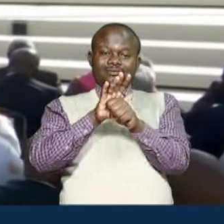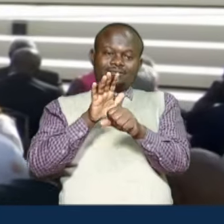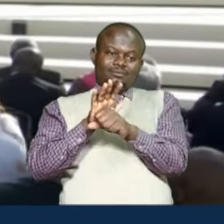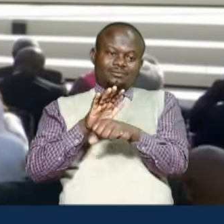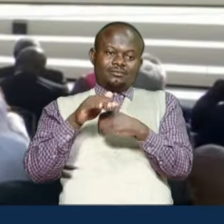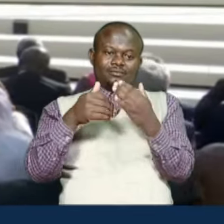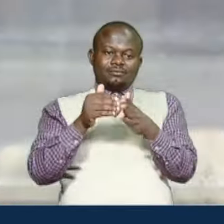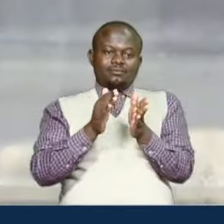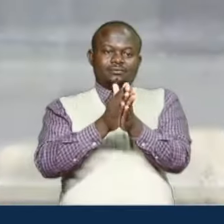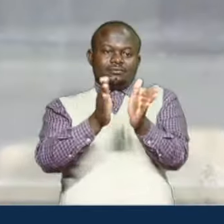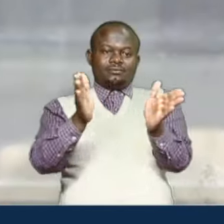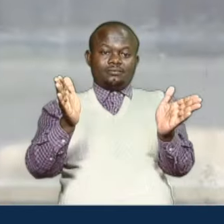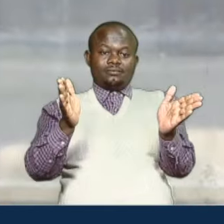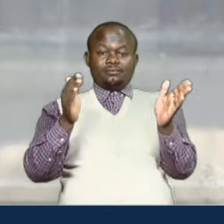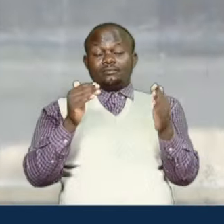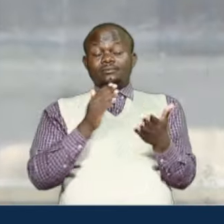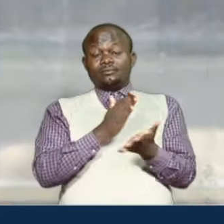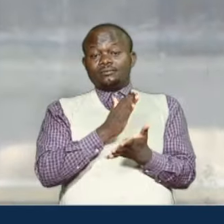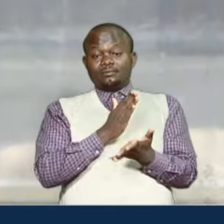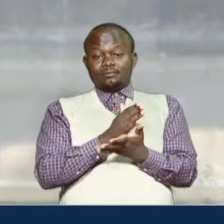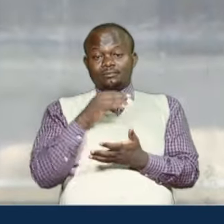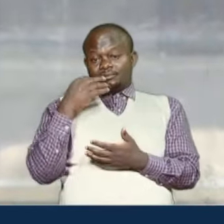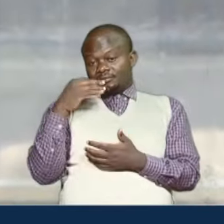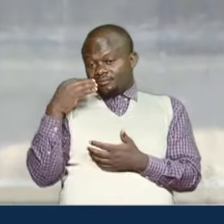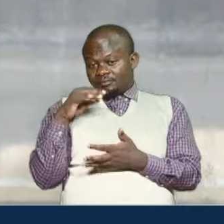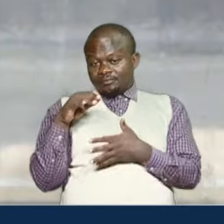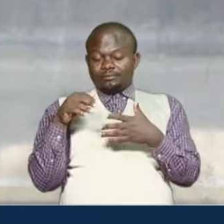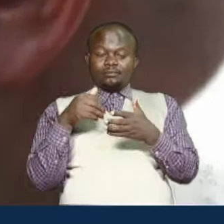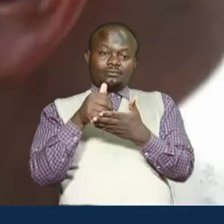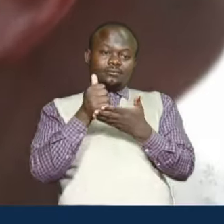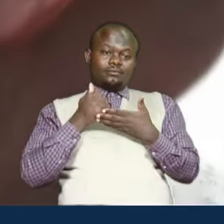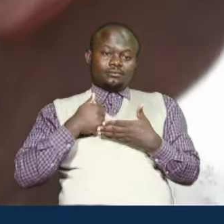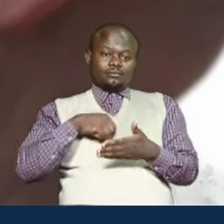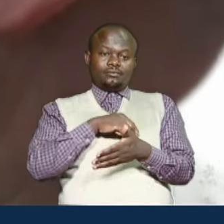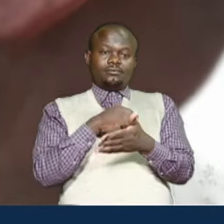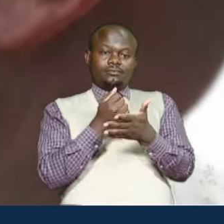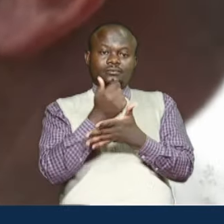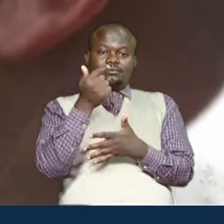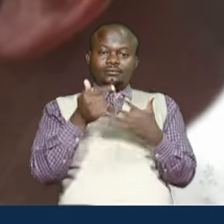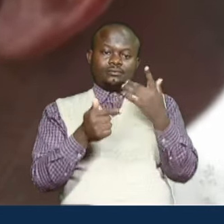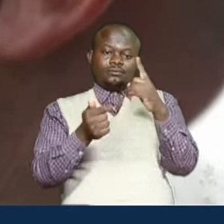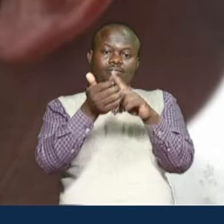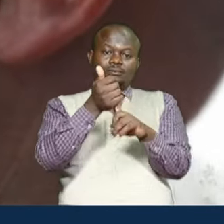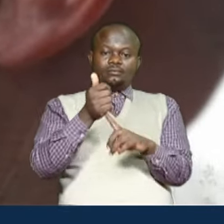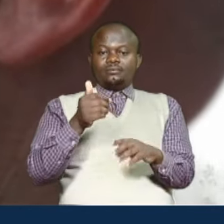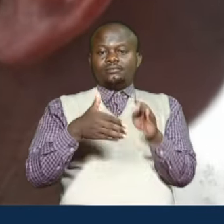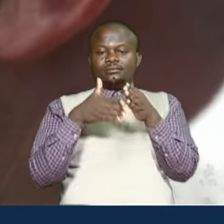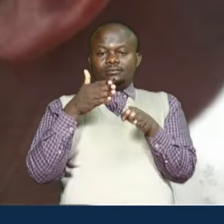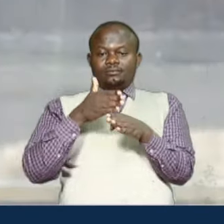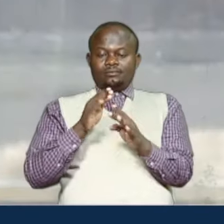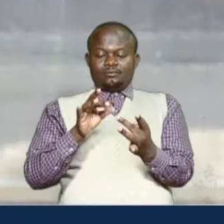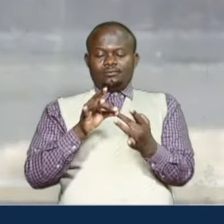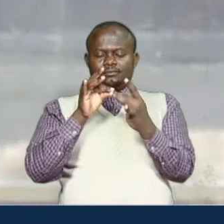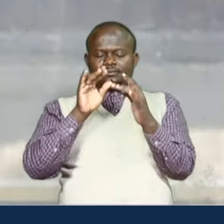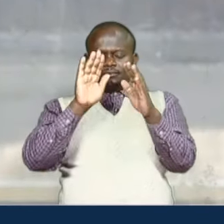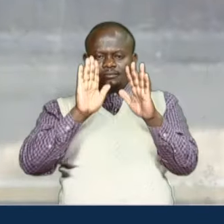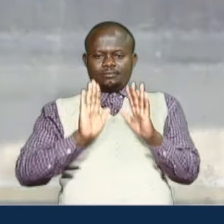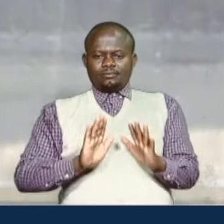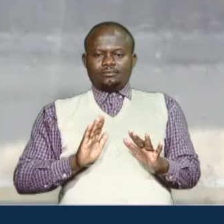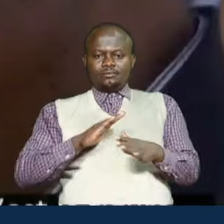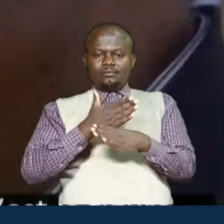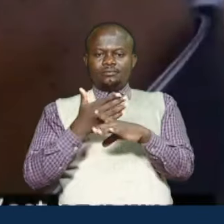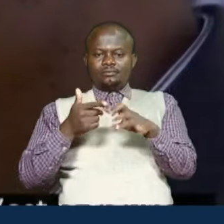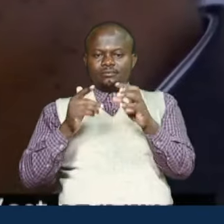muri rusange nibyo francophonie umuryango udufasha gutuma ibyo bigerwaho kubakira ku budasa dusangiye